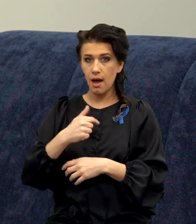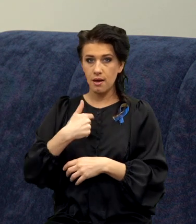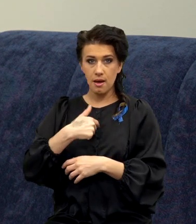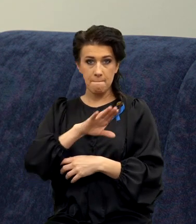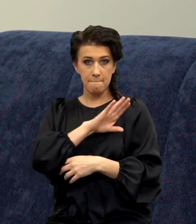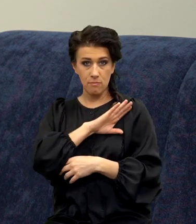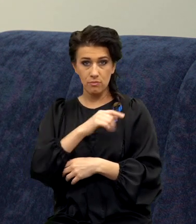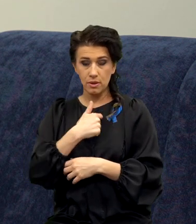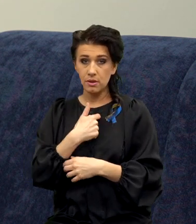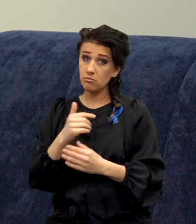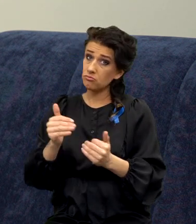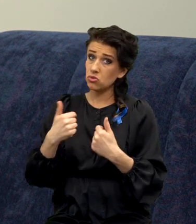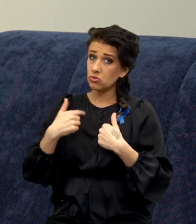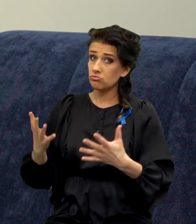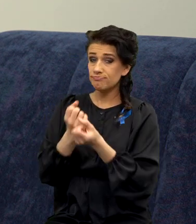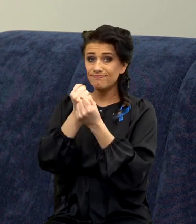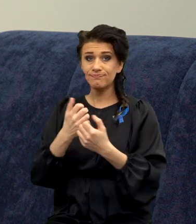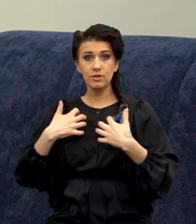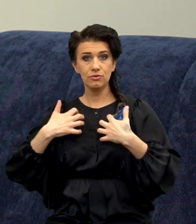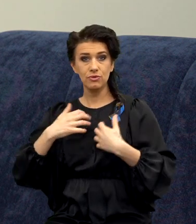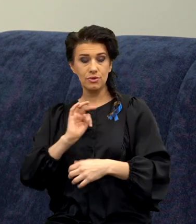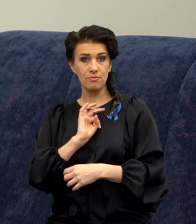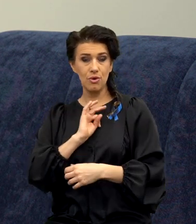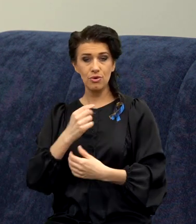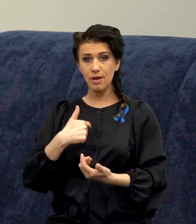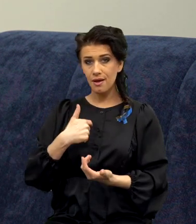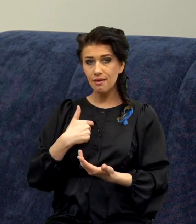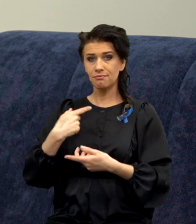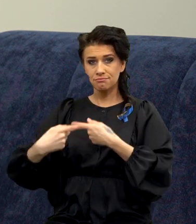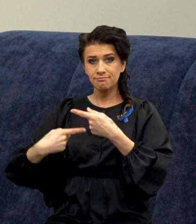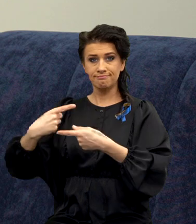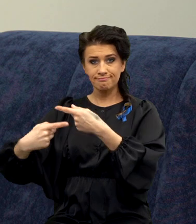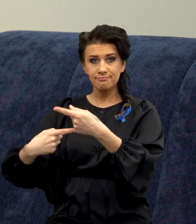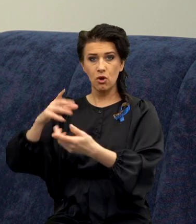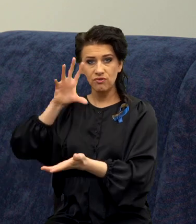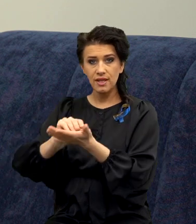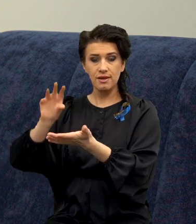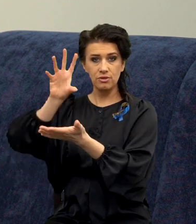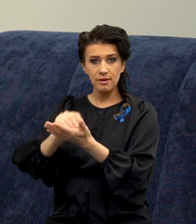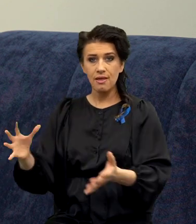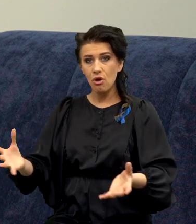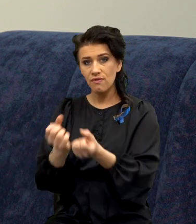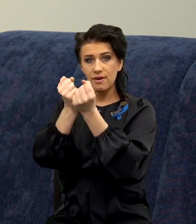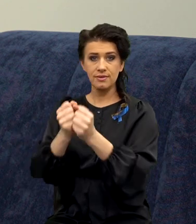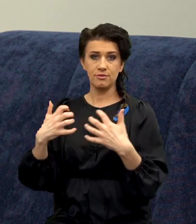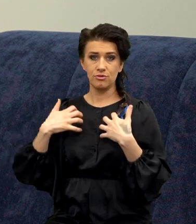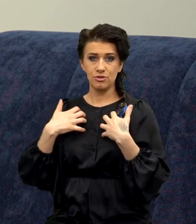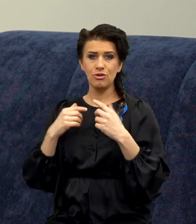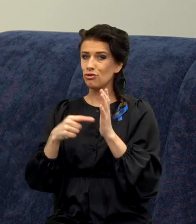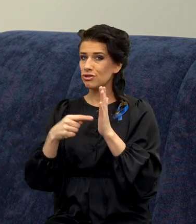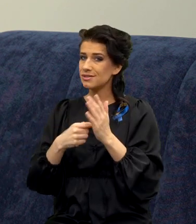wręcz uratować moje życie. No i my jesteśmy wyposażeni ciągle w ten sam mechanizm ratowania życia w takich